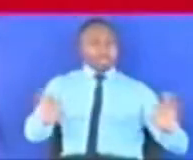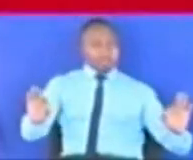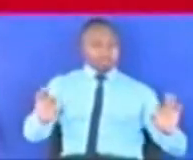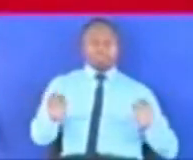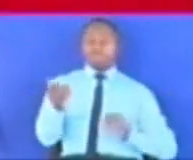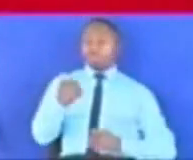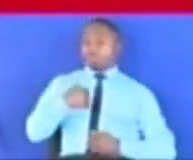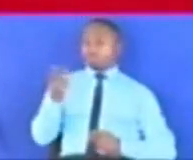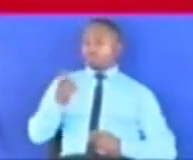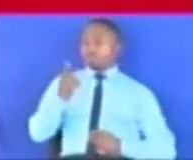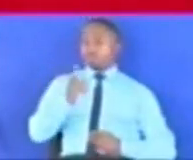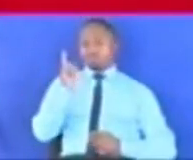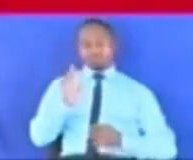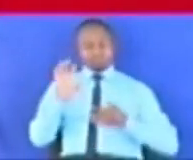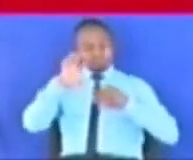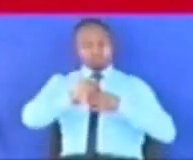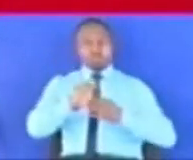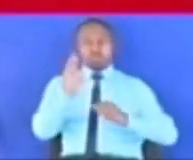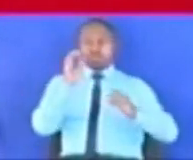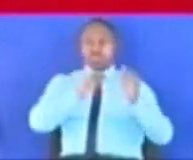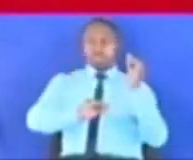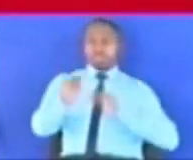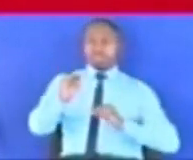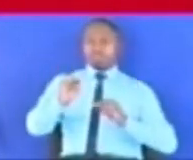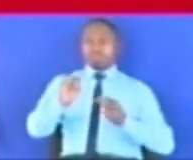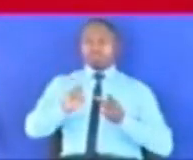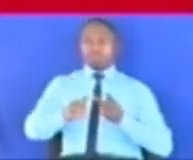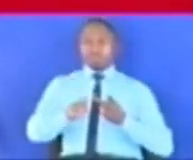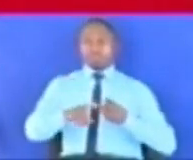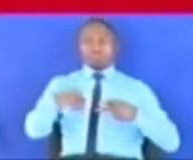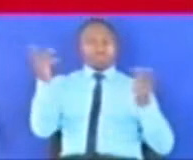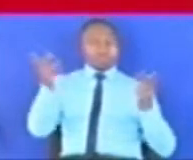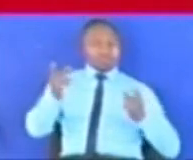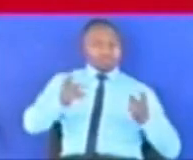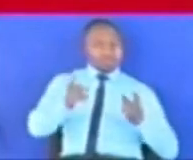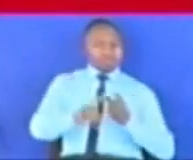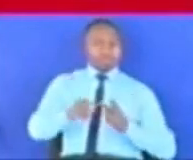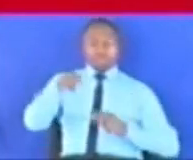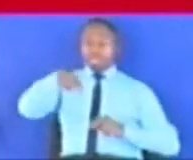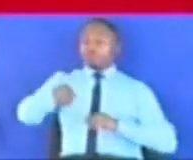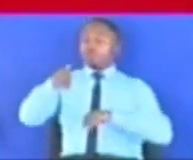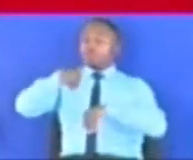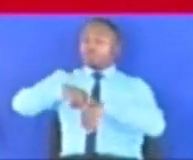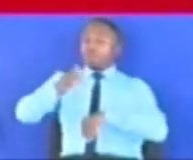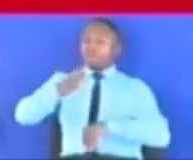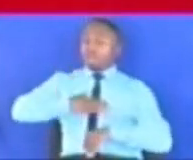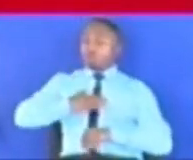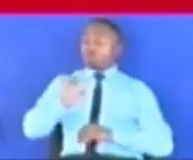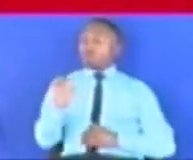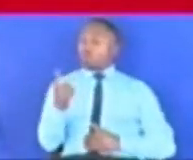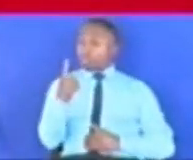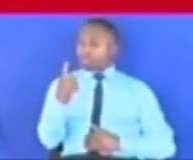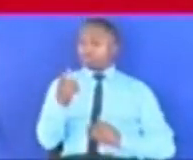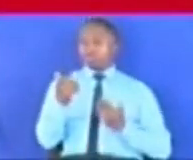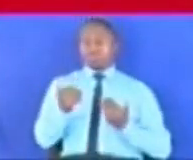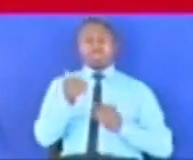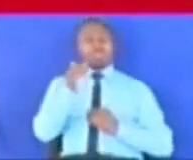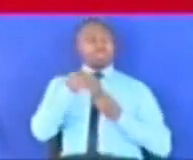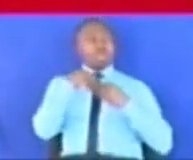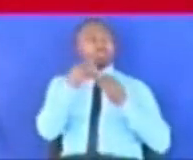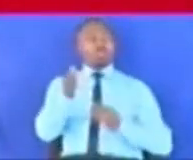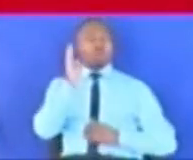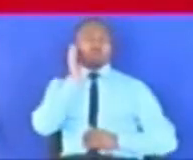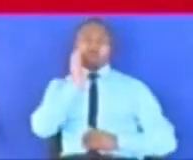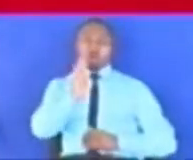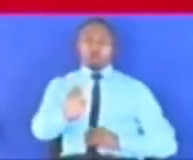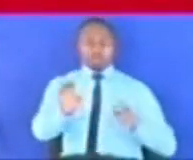nami kuwepo hapa na kuchangia. Nami vile vile, kwa vile ni leo ni mara yangu ya kwanza, nitoe pole kwa